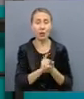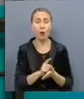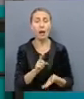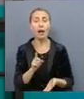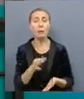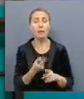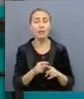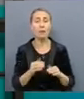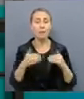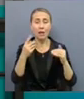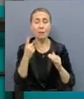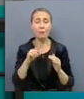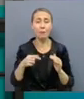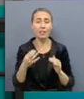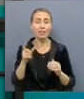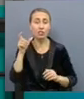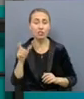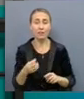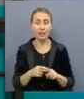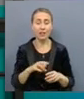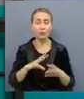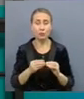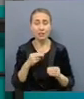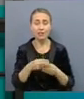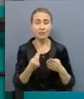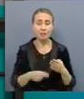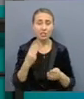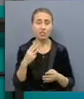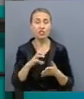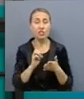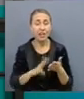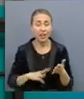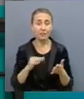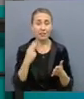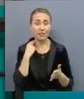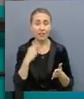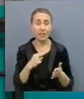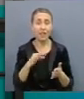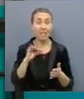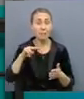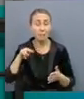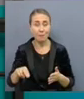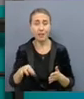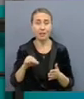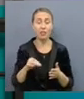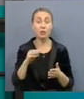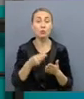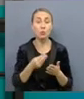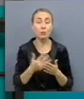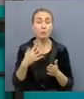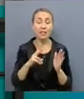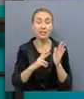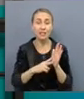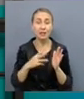превысило 1500. В результате были списаны штрафы и взыскания, наложенных индивидуальным предпринимателем на сумму